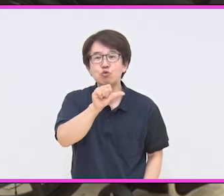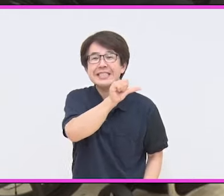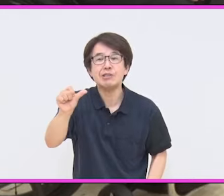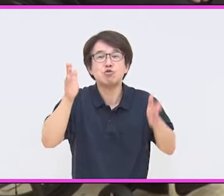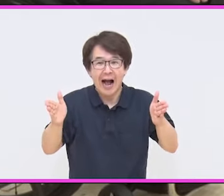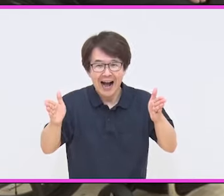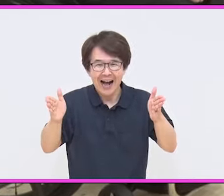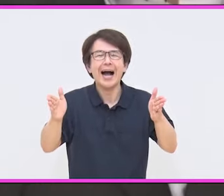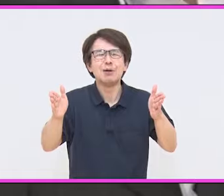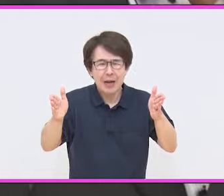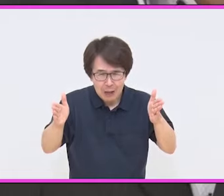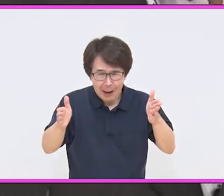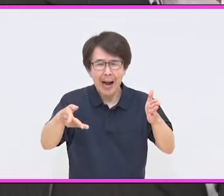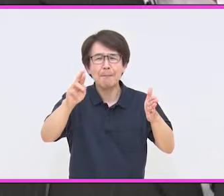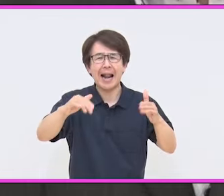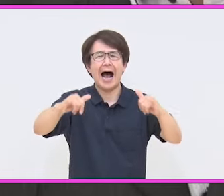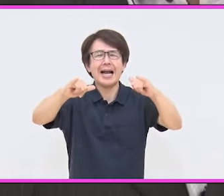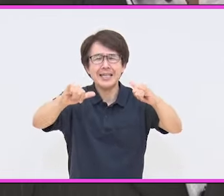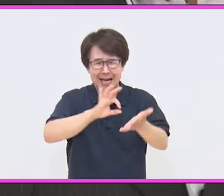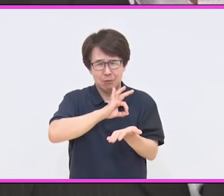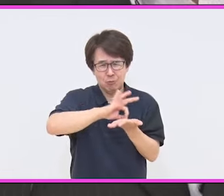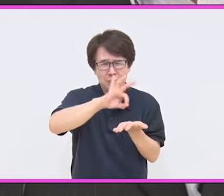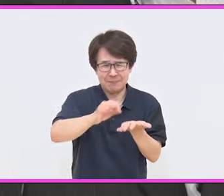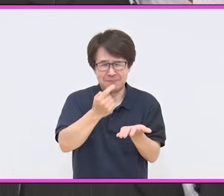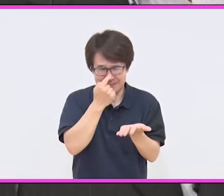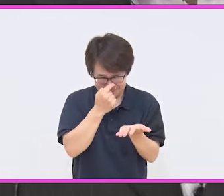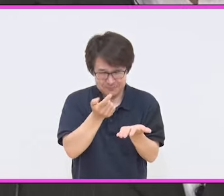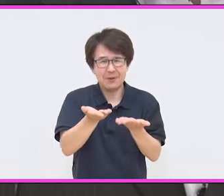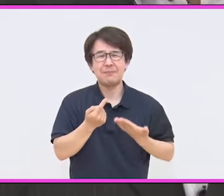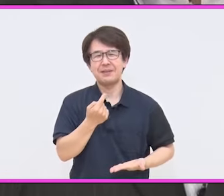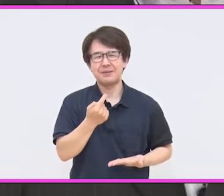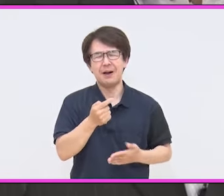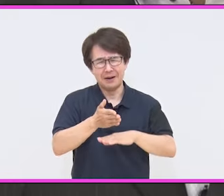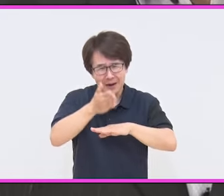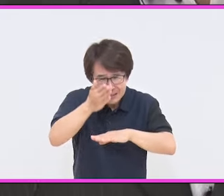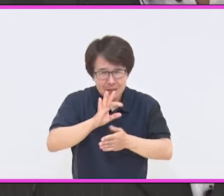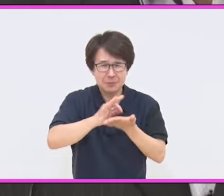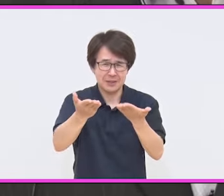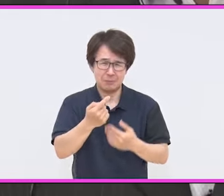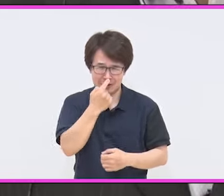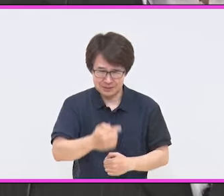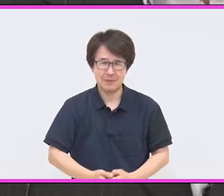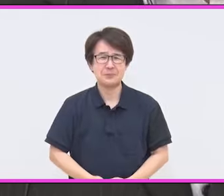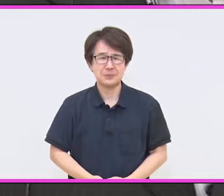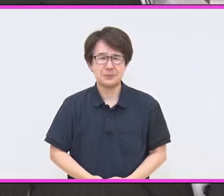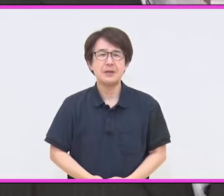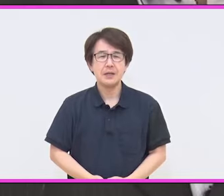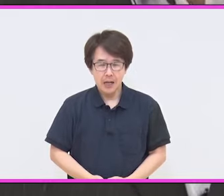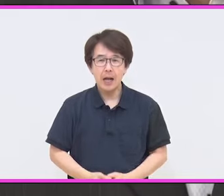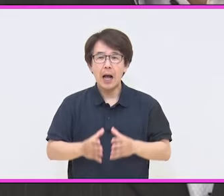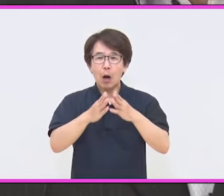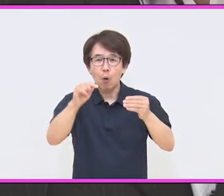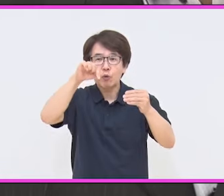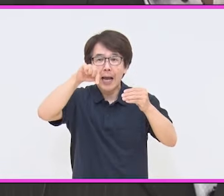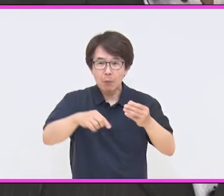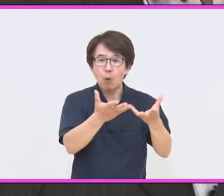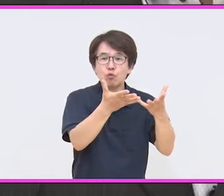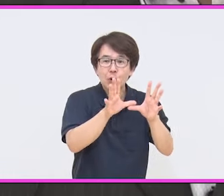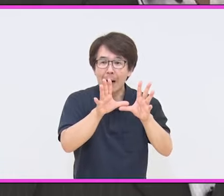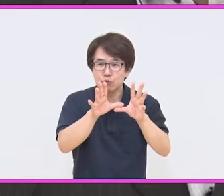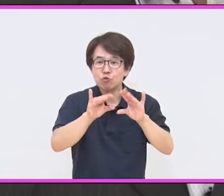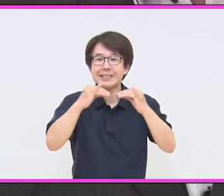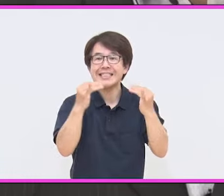いるのでそんなレベルでありがたく使わせていただき、いただいてます。で国内のクラブチームも何